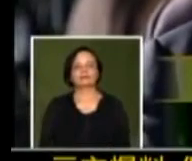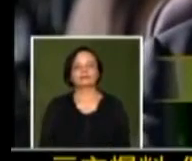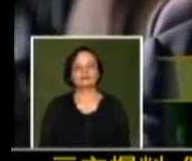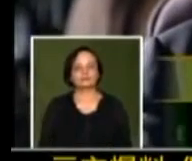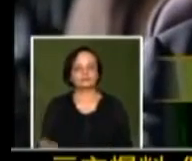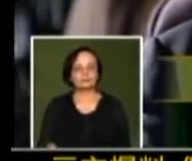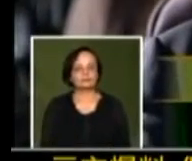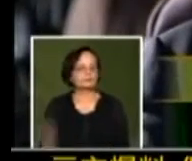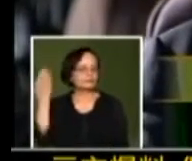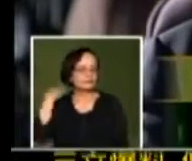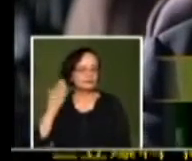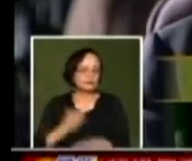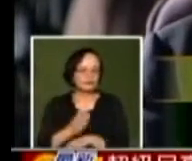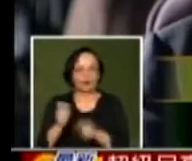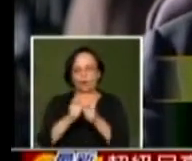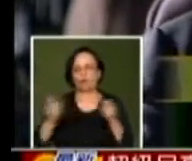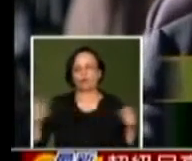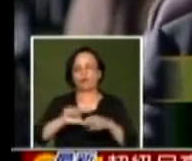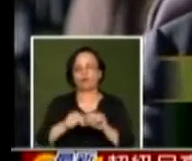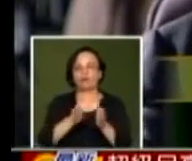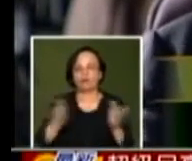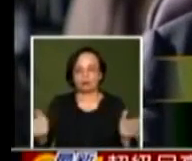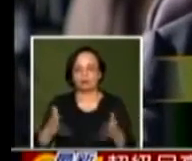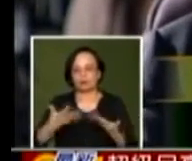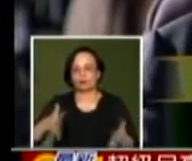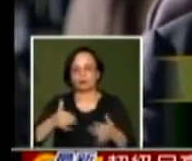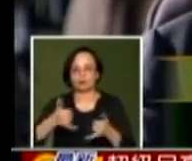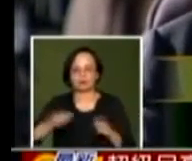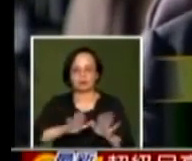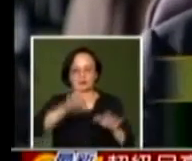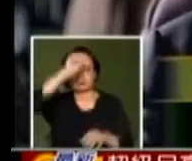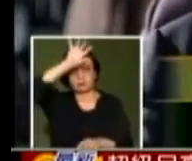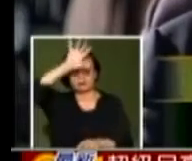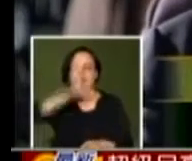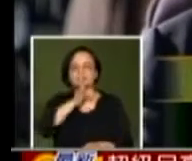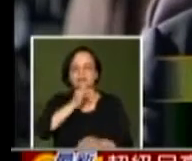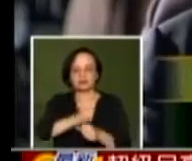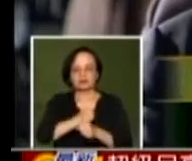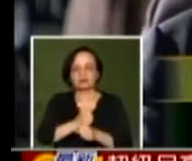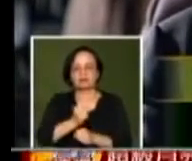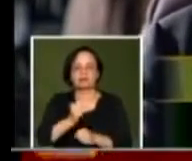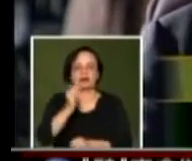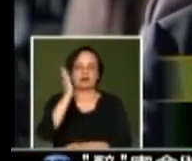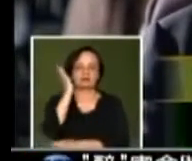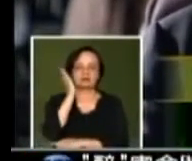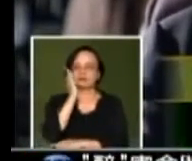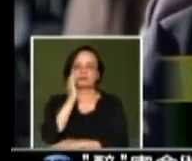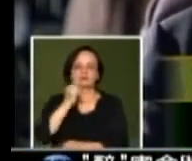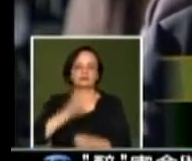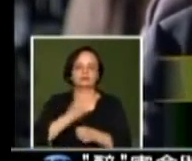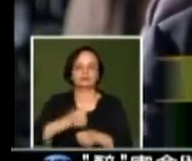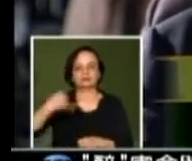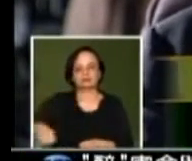在过去一段相当长的时间里面，许多民进党员的共同体会是马政府的执政绩效不佳，许多